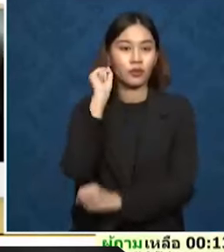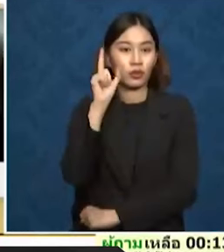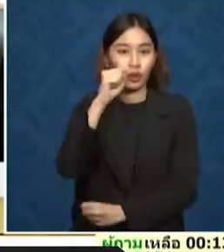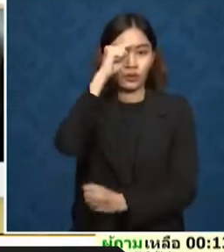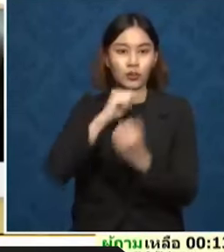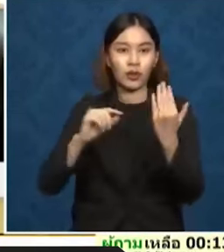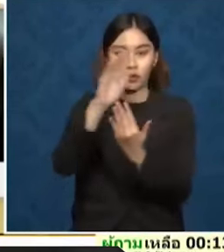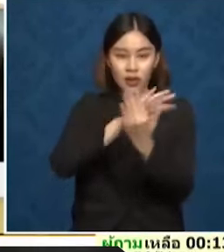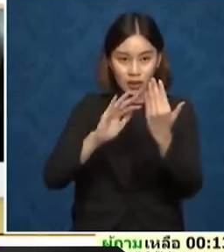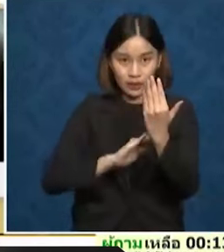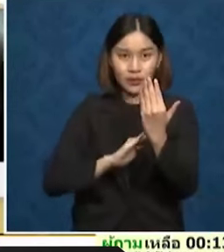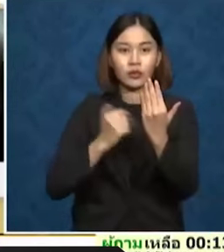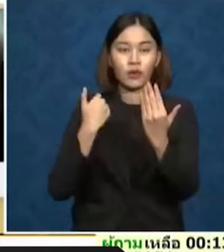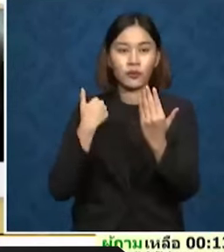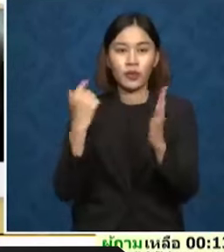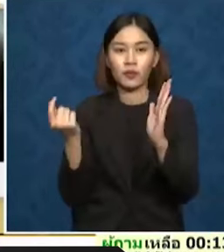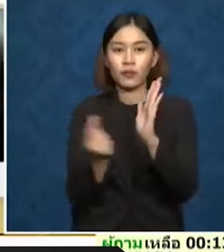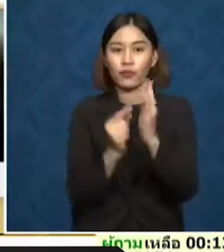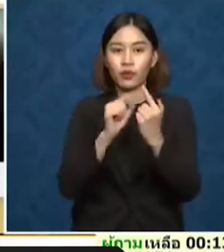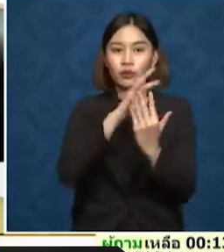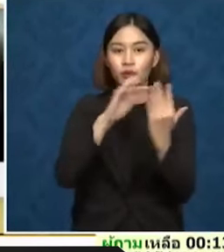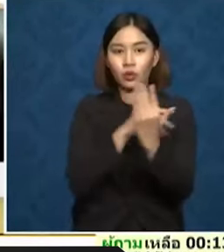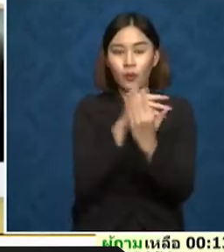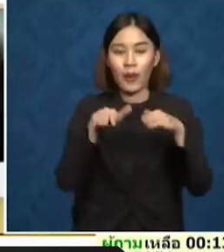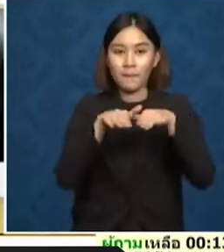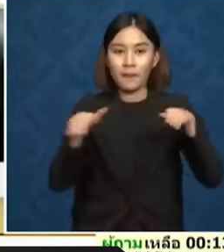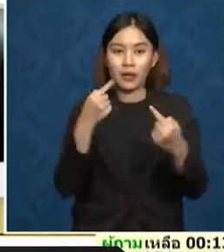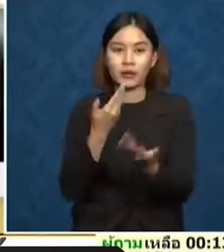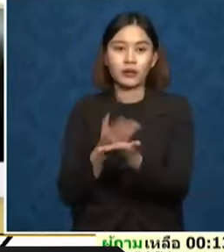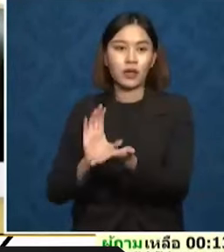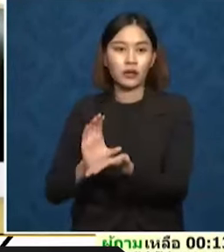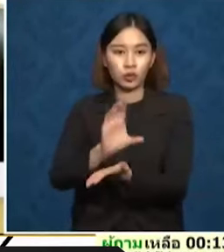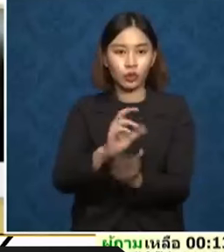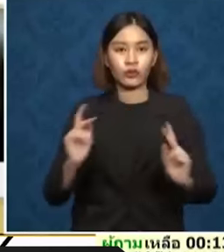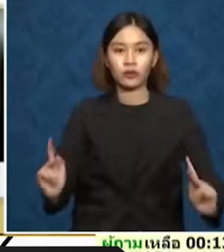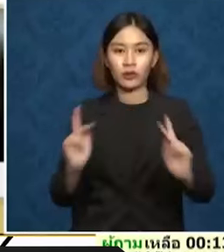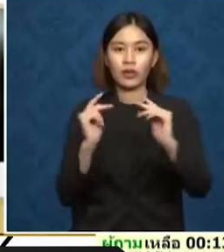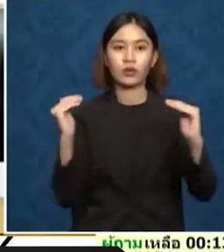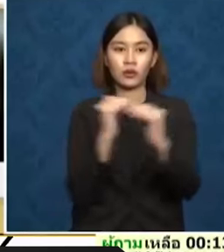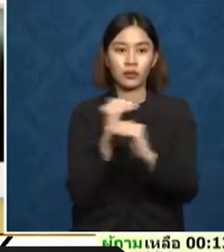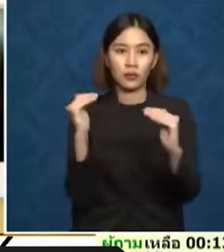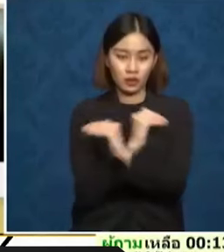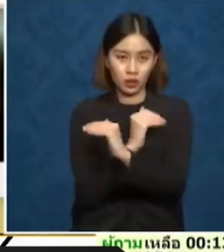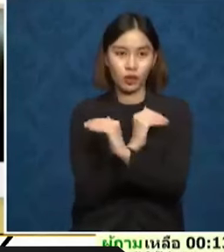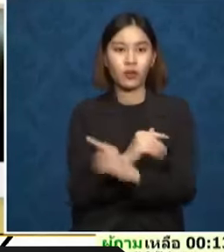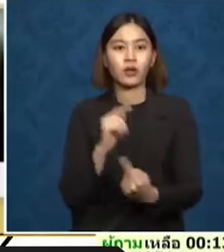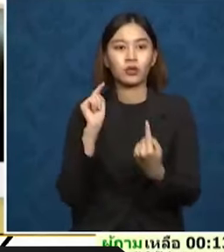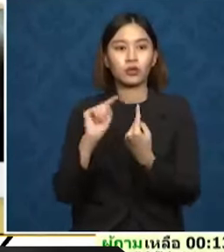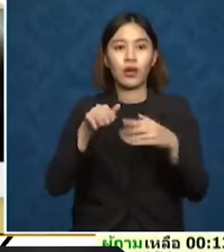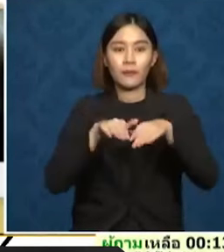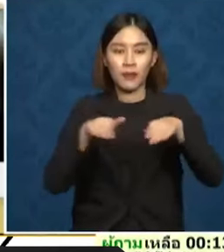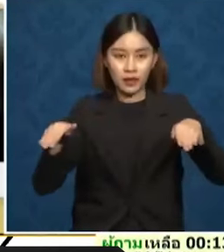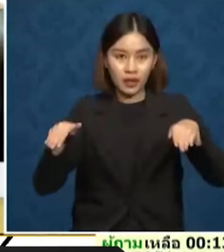ศที่ได้รับการบรรจุอยู่ในแผนมาตรการเร่งรัดการลงทุนของกระทรวงคมนาคมและอยู่ในมาตร